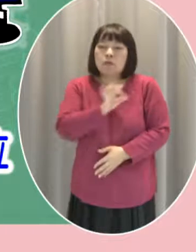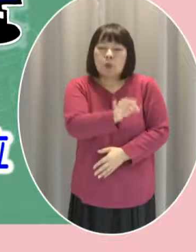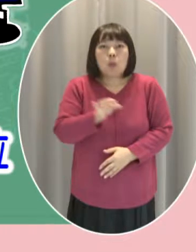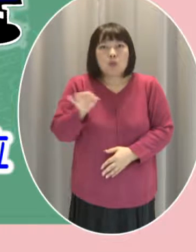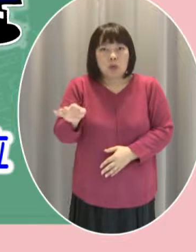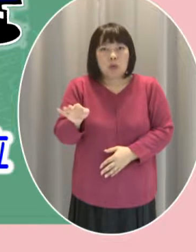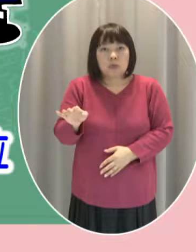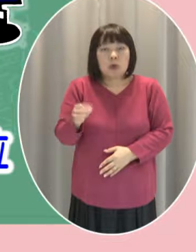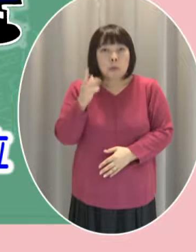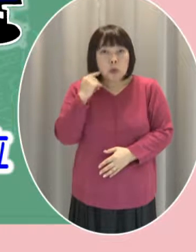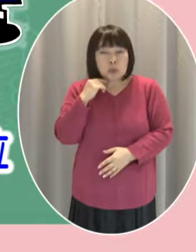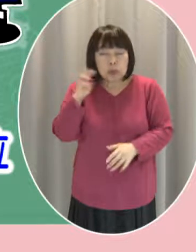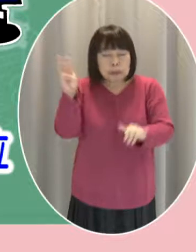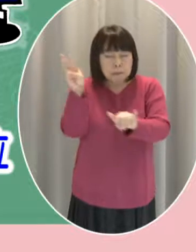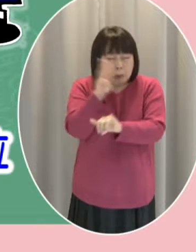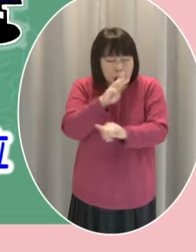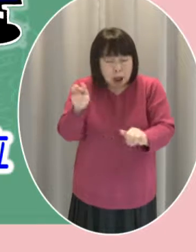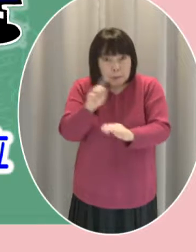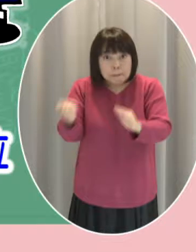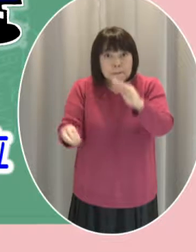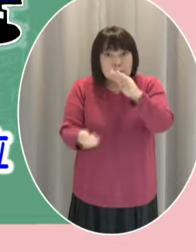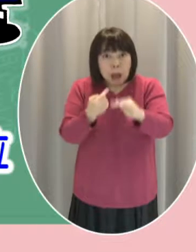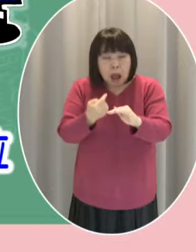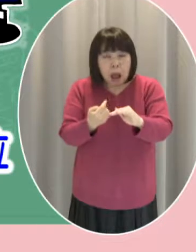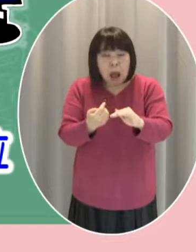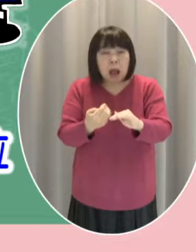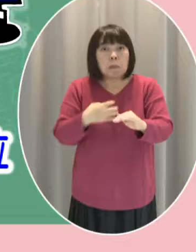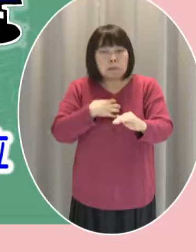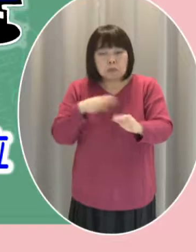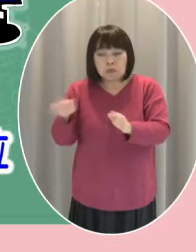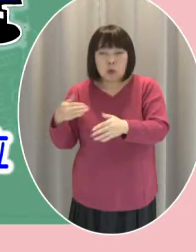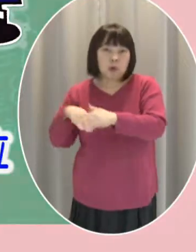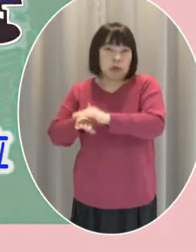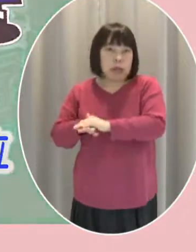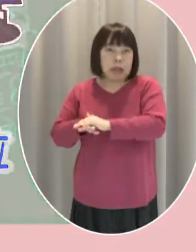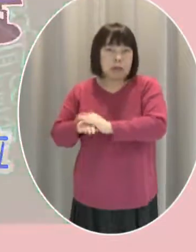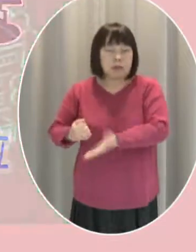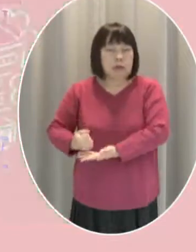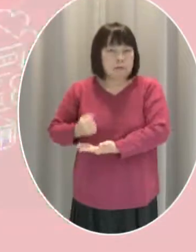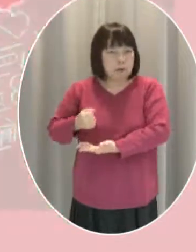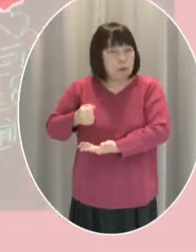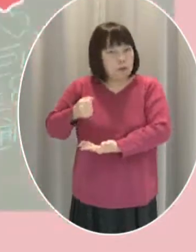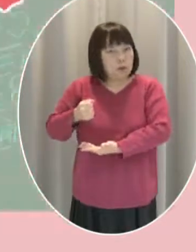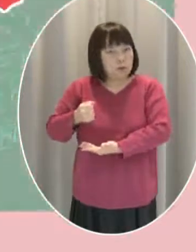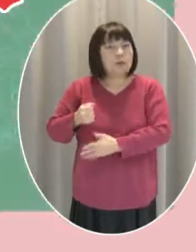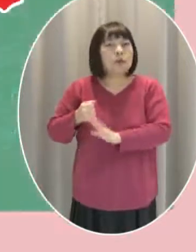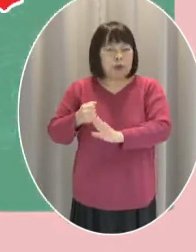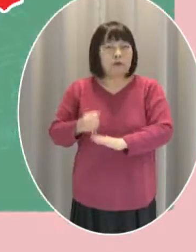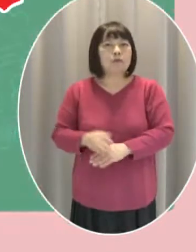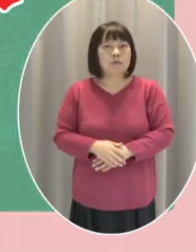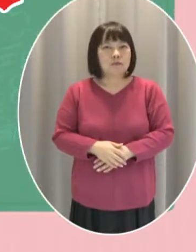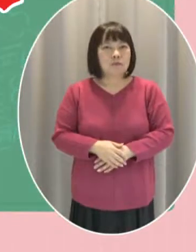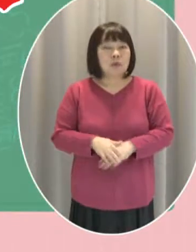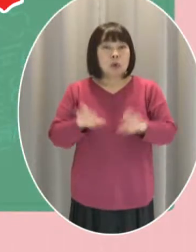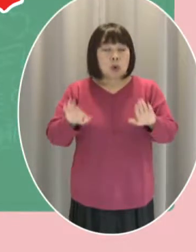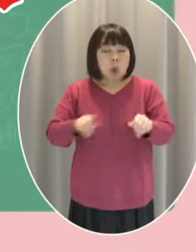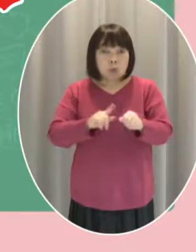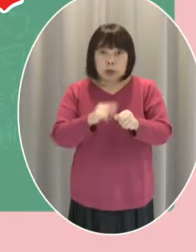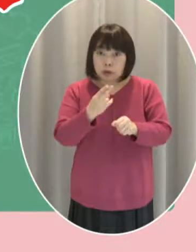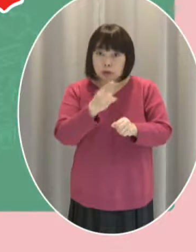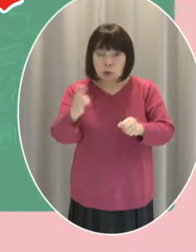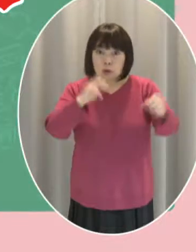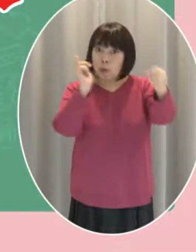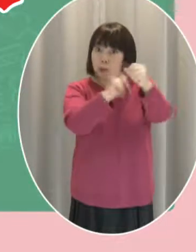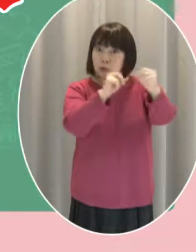災害が起こったときの備えとして積み立てられていますmeme今年度の目標